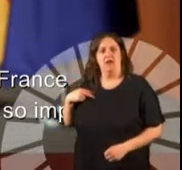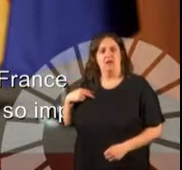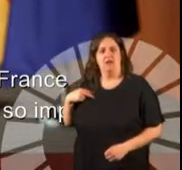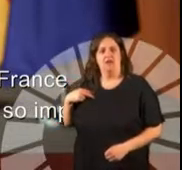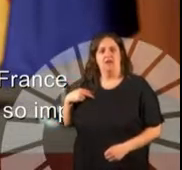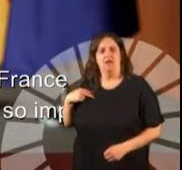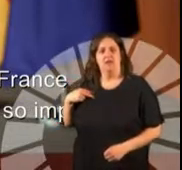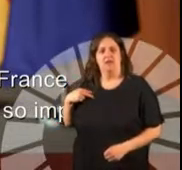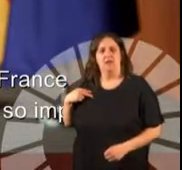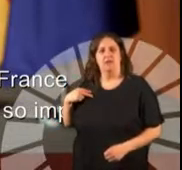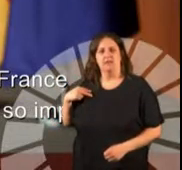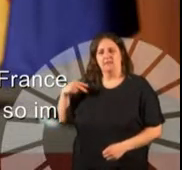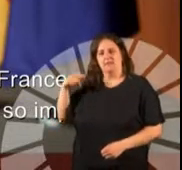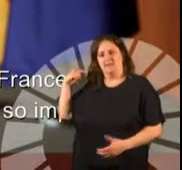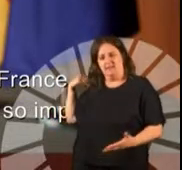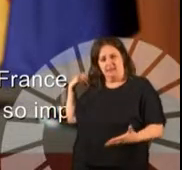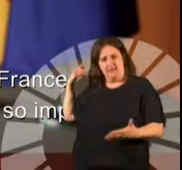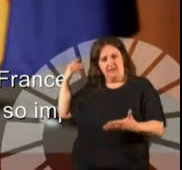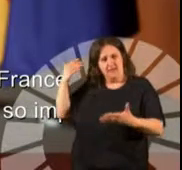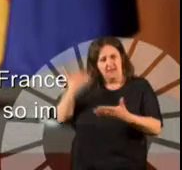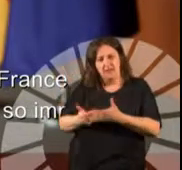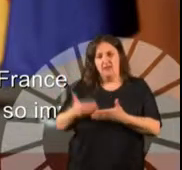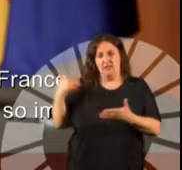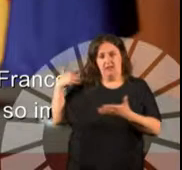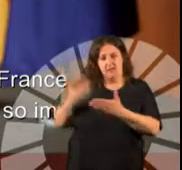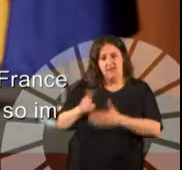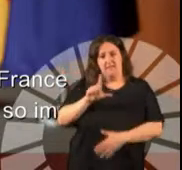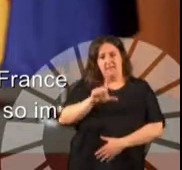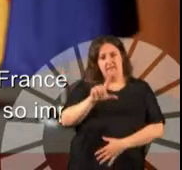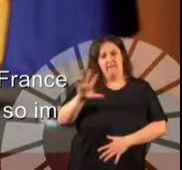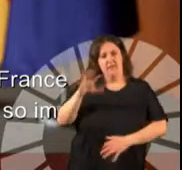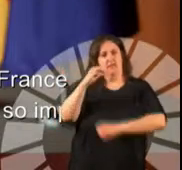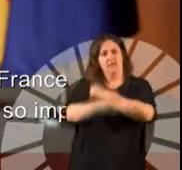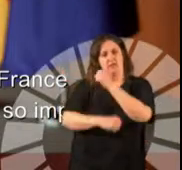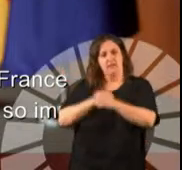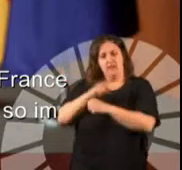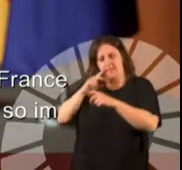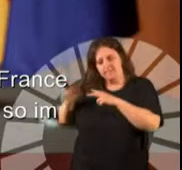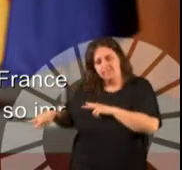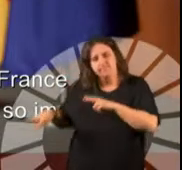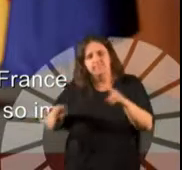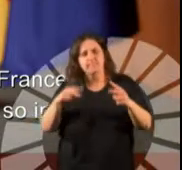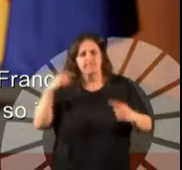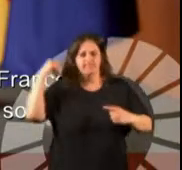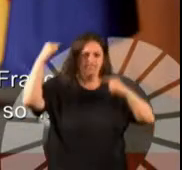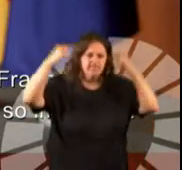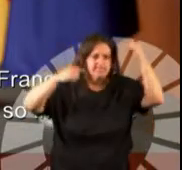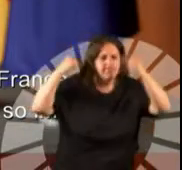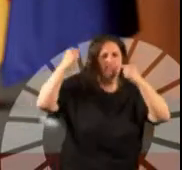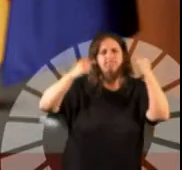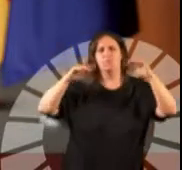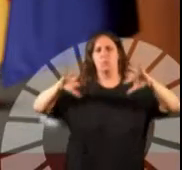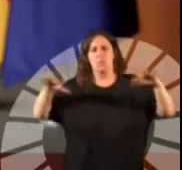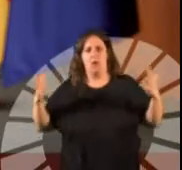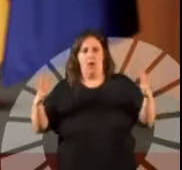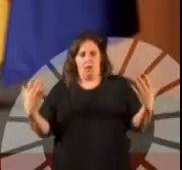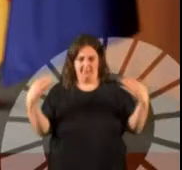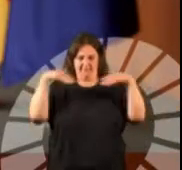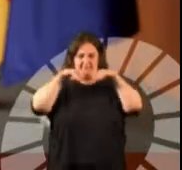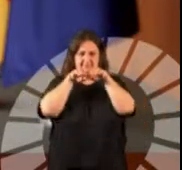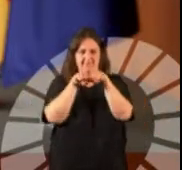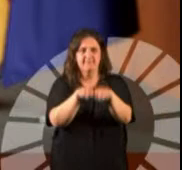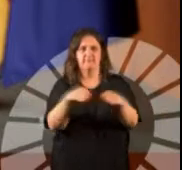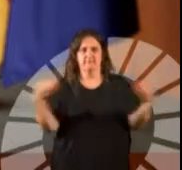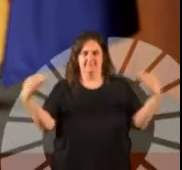die von UN Women, von Frankreich und Mexiko zu diesem Generation Equality Forum immer noch so wichtig. Denn es